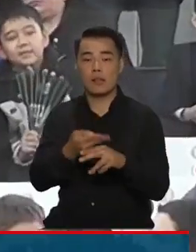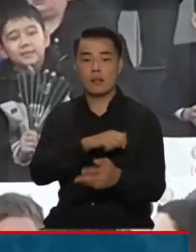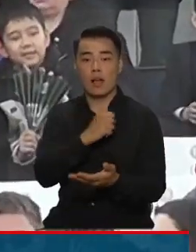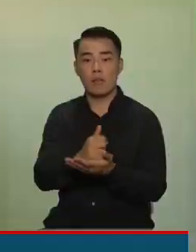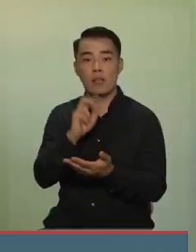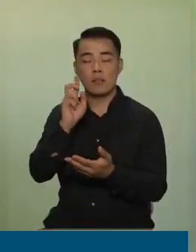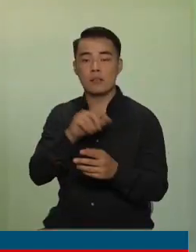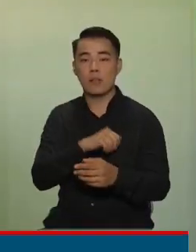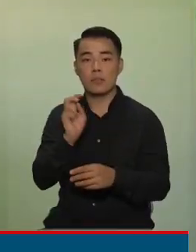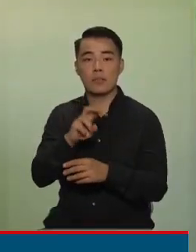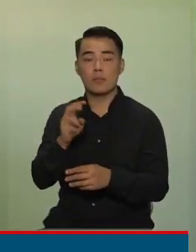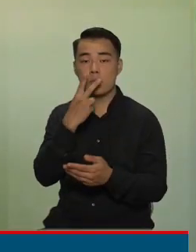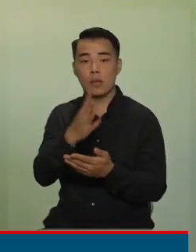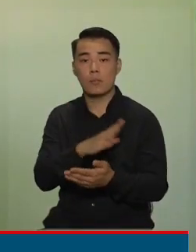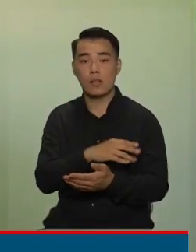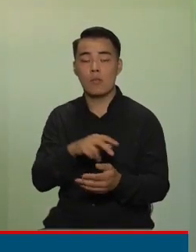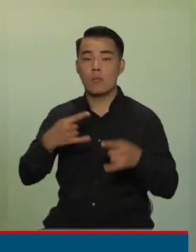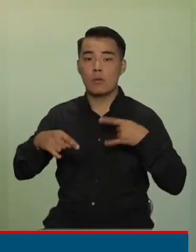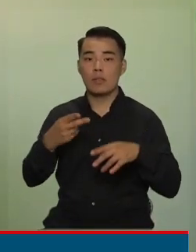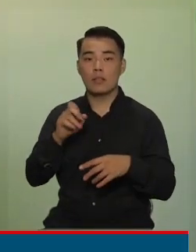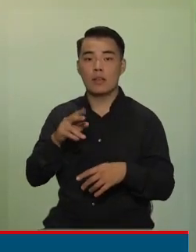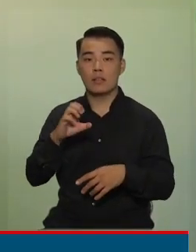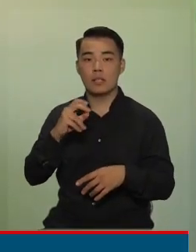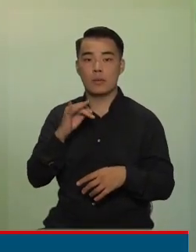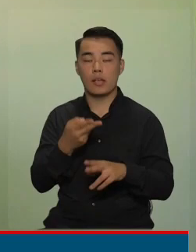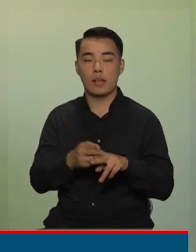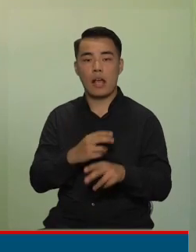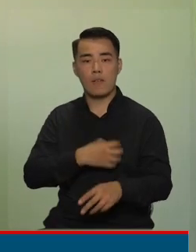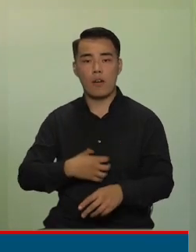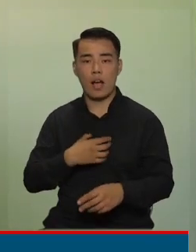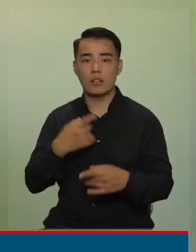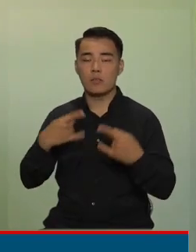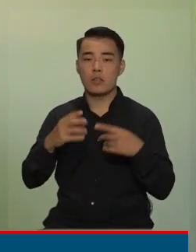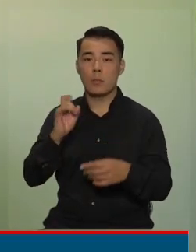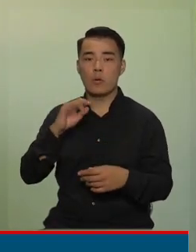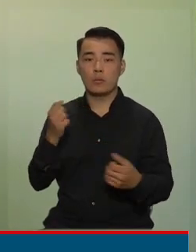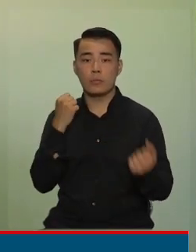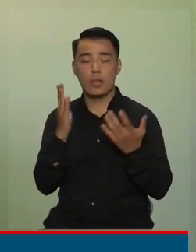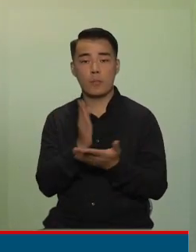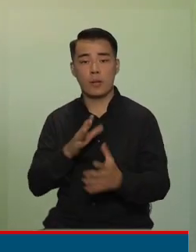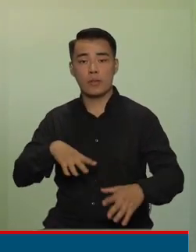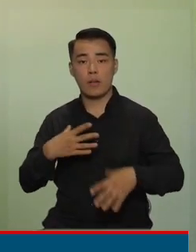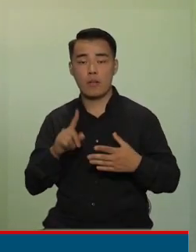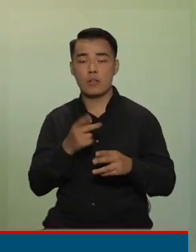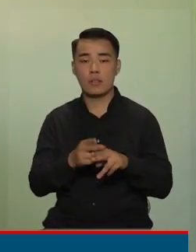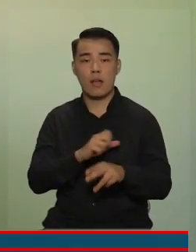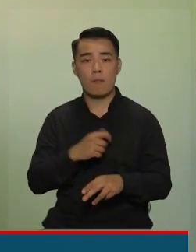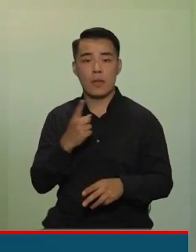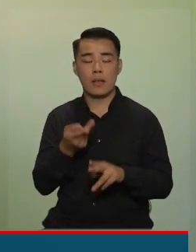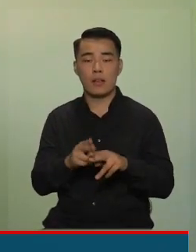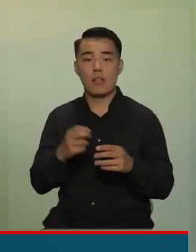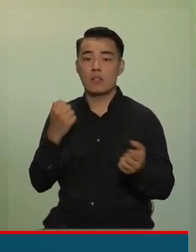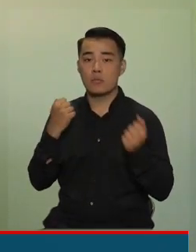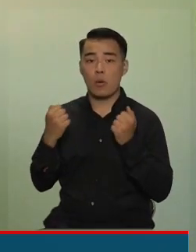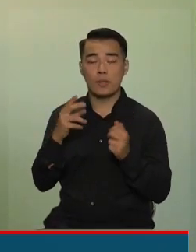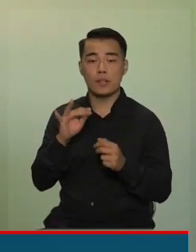басшылары да келді. Футбол біз семей үшін ол өте маңызды спорттың бір түрі. Ең біріншіден ол спорт, екіншіден